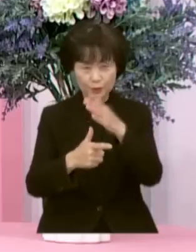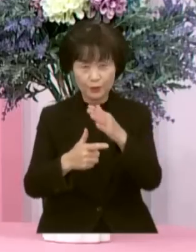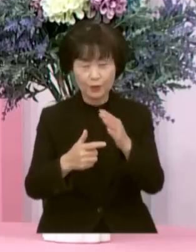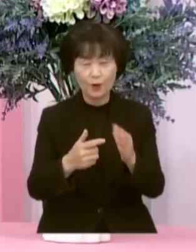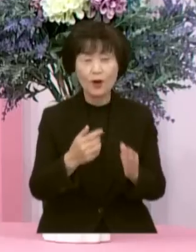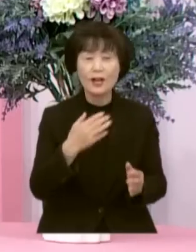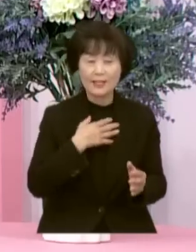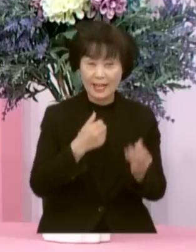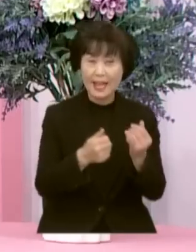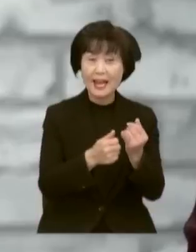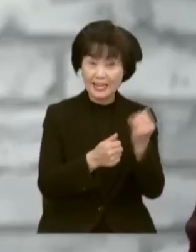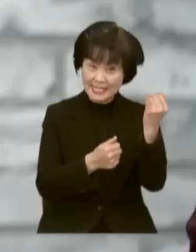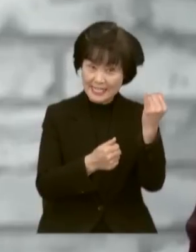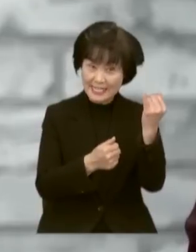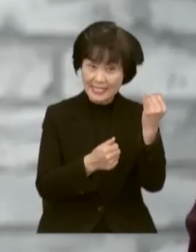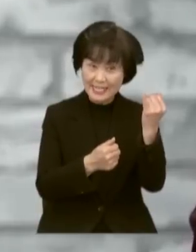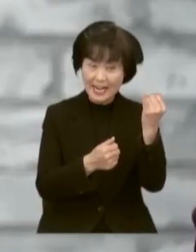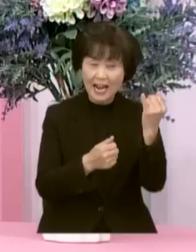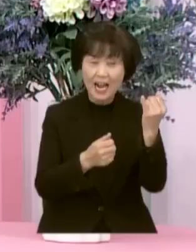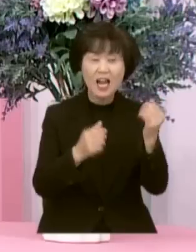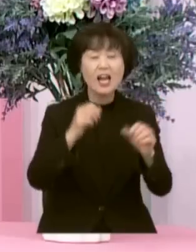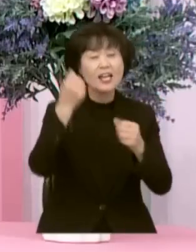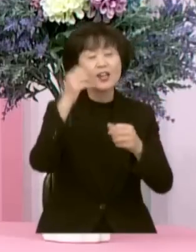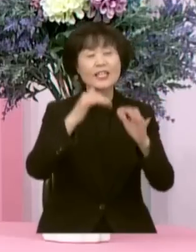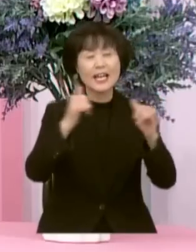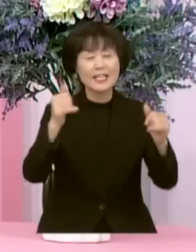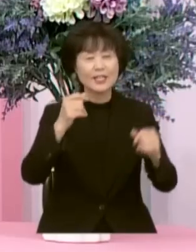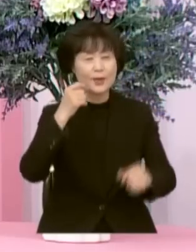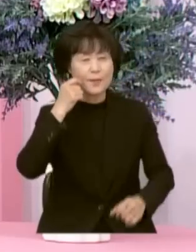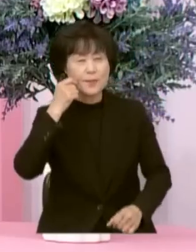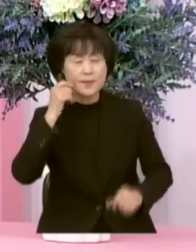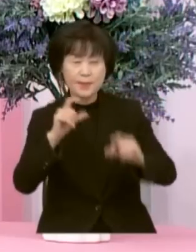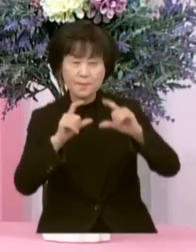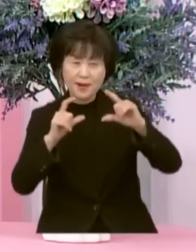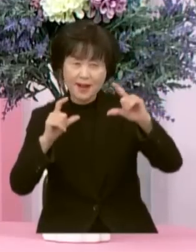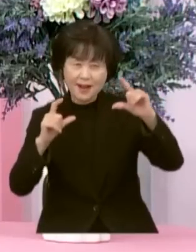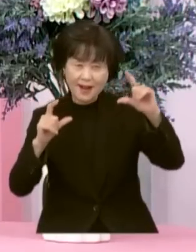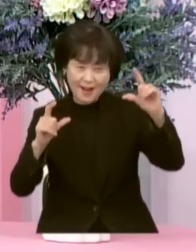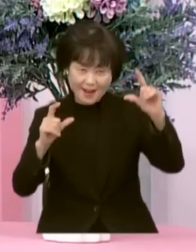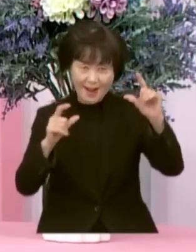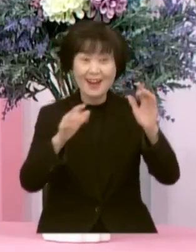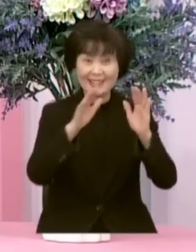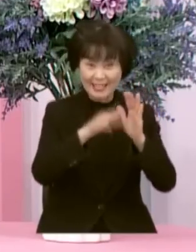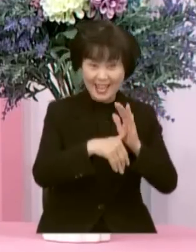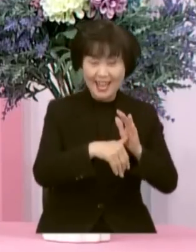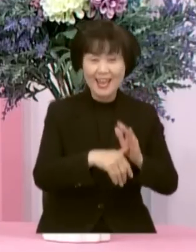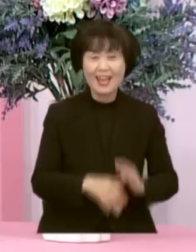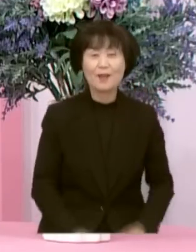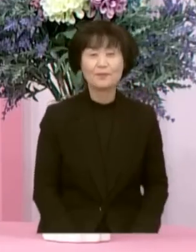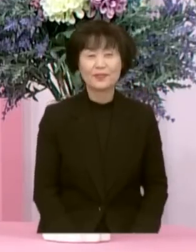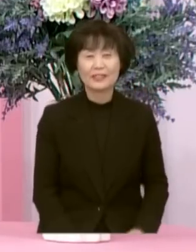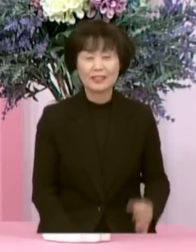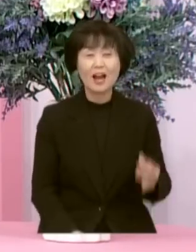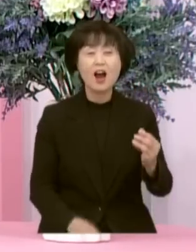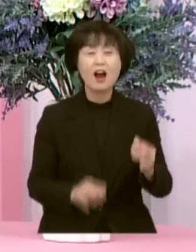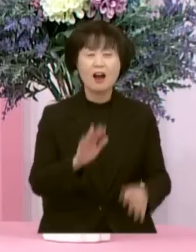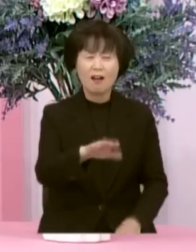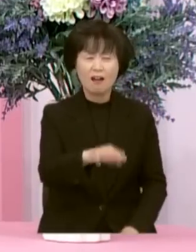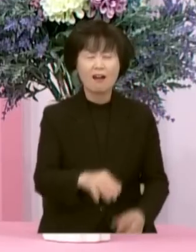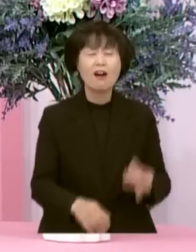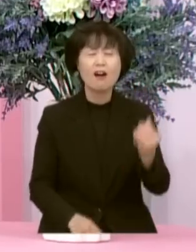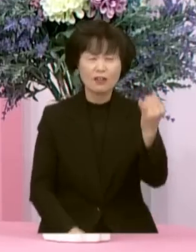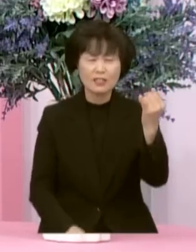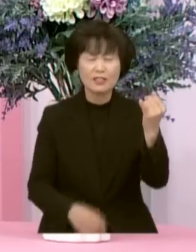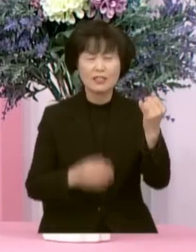혜련 언니가 좀 이제 떴어요. 그러면서 연예인으로. 네네네. 그러면서 언니가 멋있어요. 공부 하고 싶다